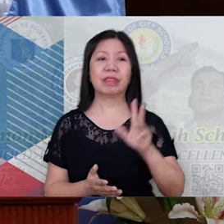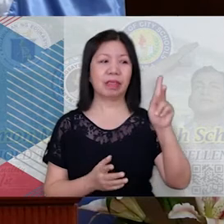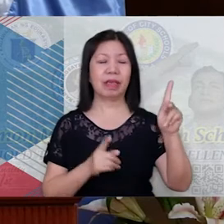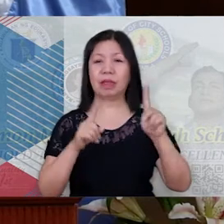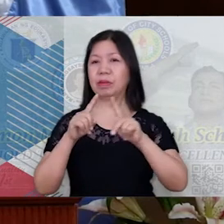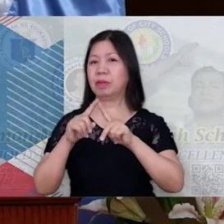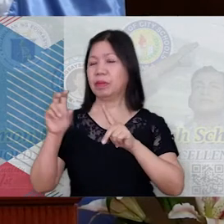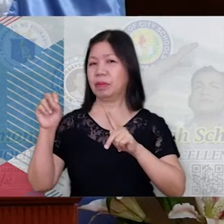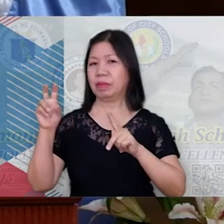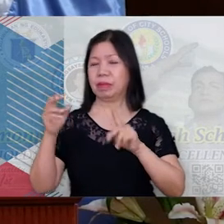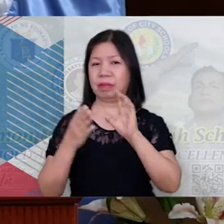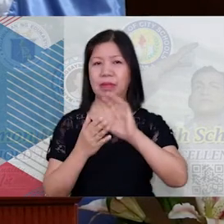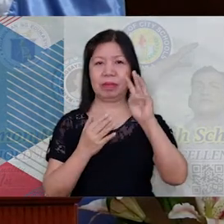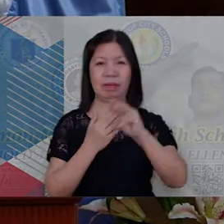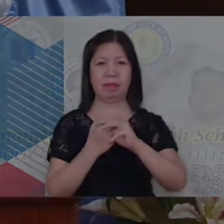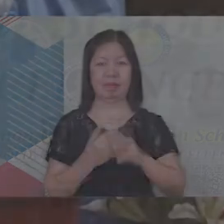K-12 curriculum.